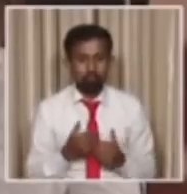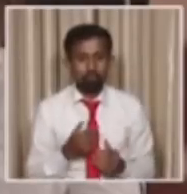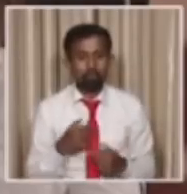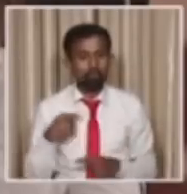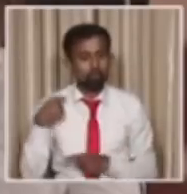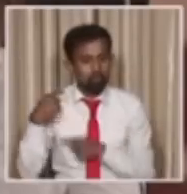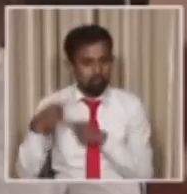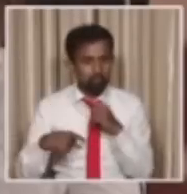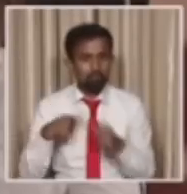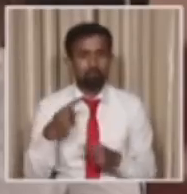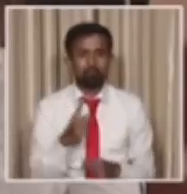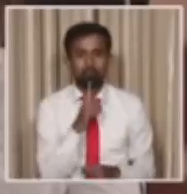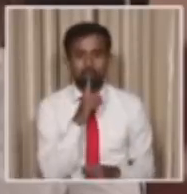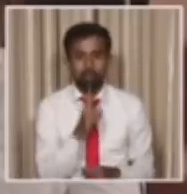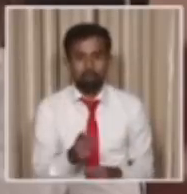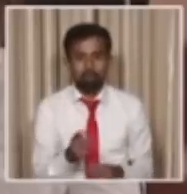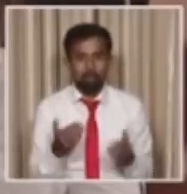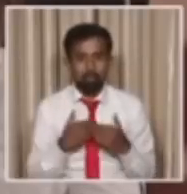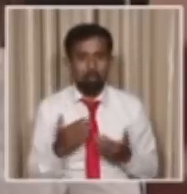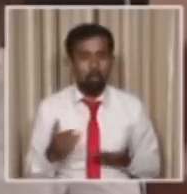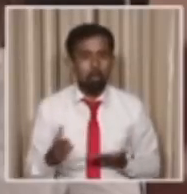දිගින් දිකටම කිව්වේ අපි